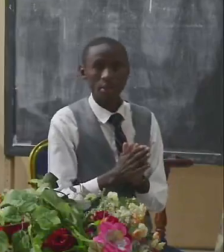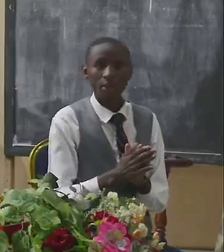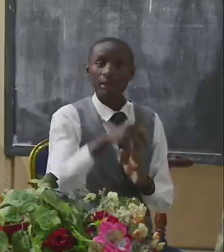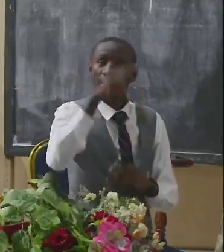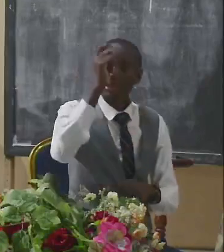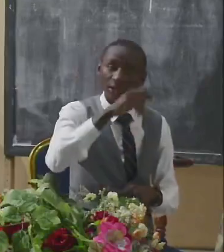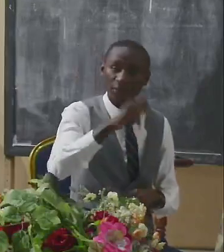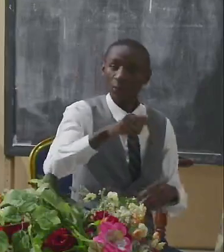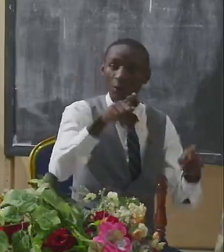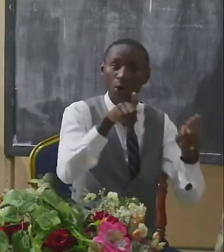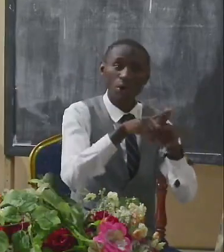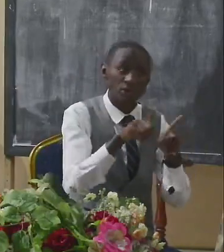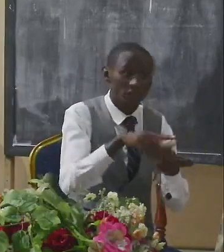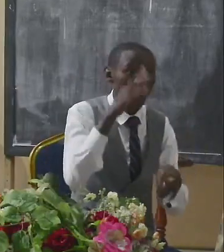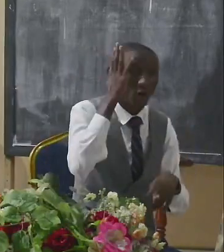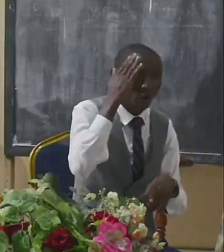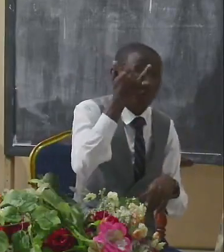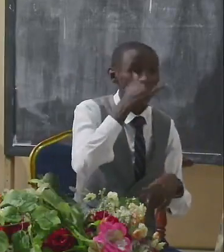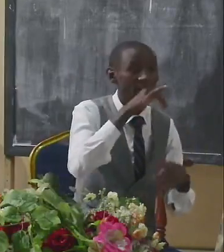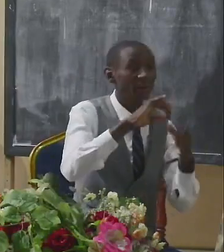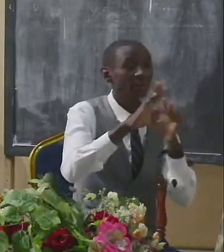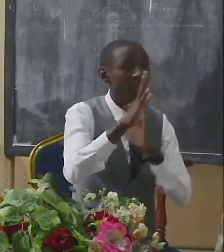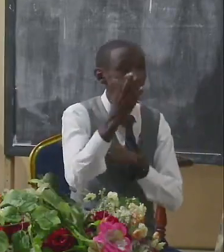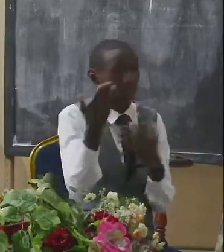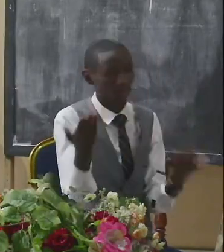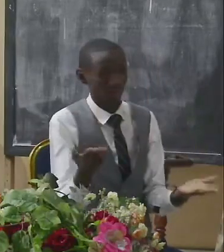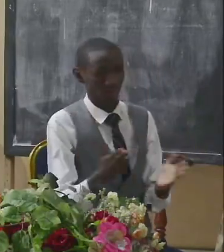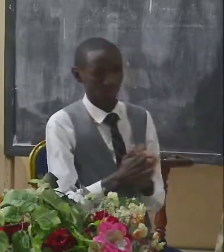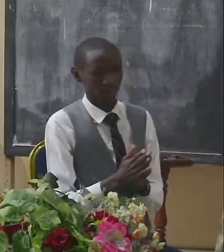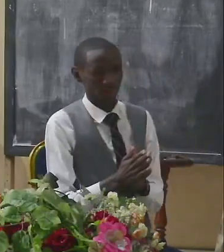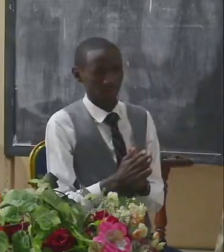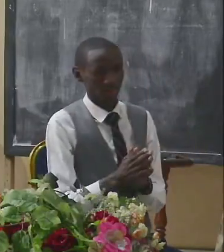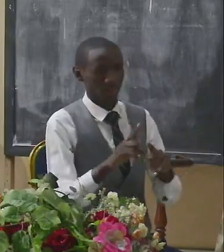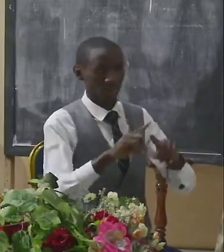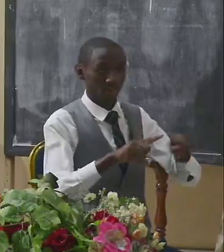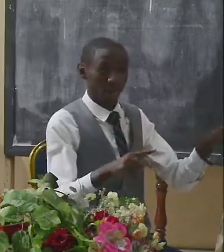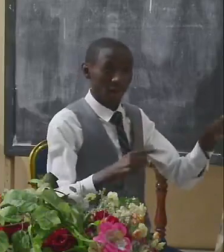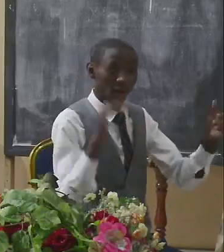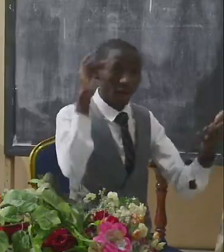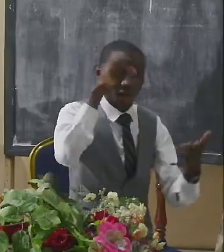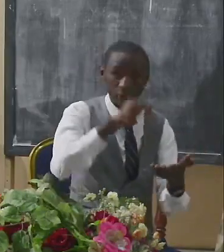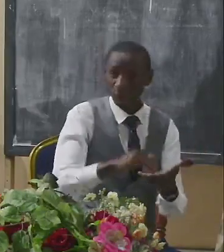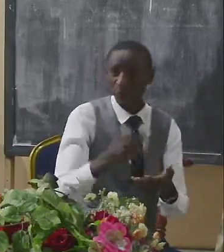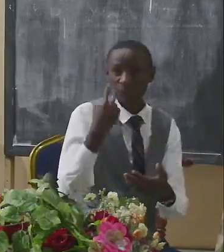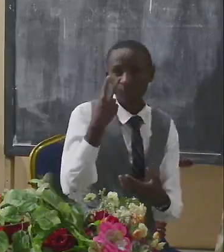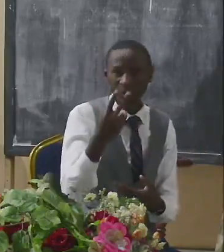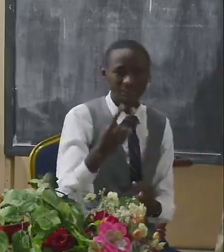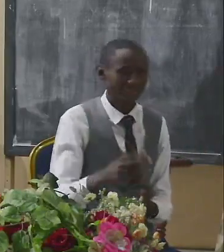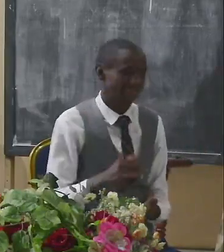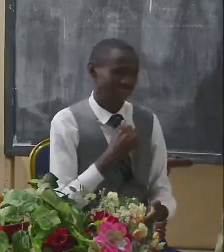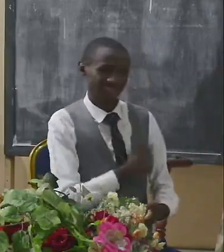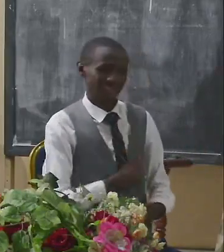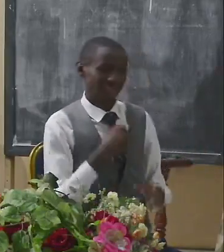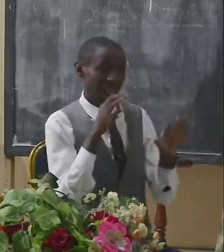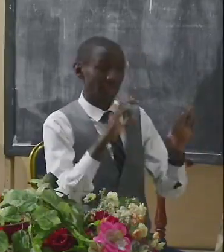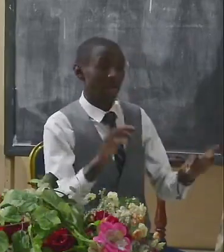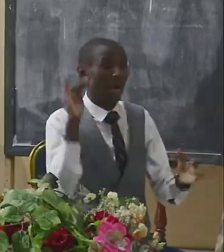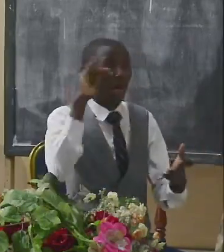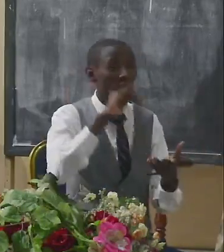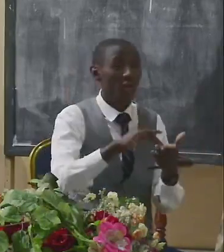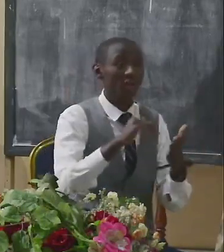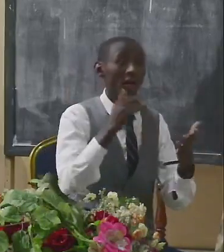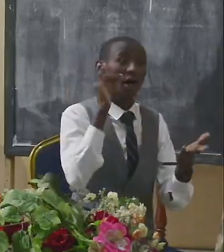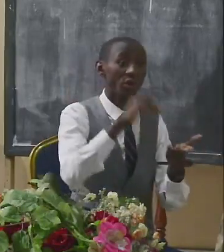Il faut aussi les reconnaître. Inafaa kuwatambua nabo. Mais voyez, ça fait pitié parce qu'il y a encore beaucoup de gens qui partent